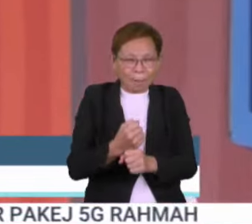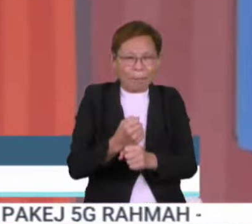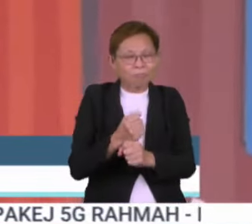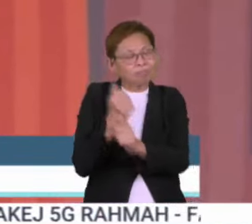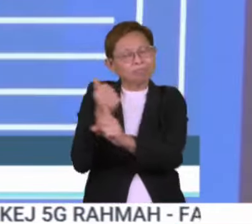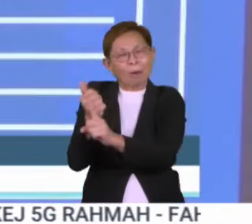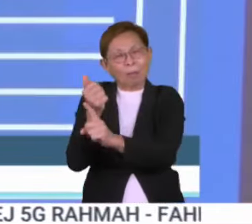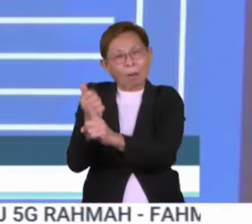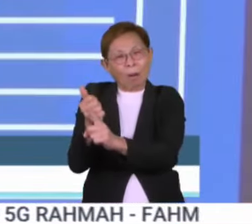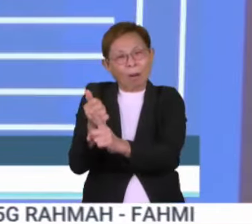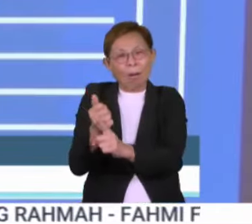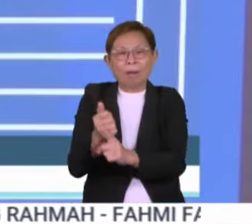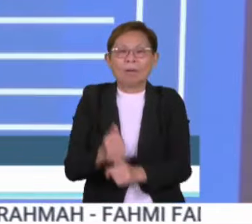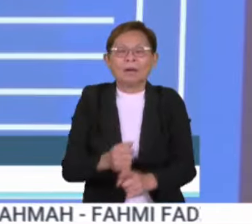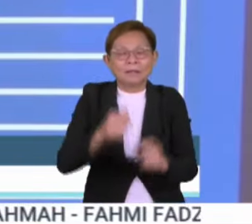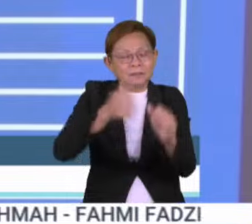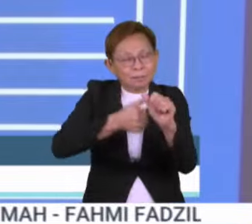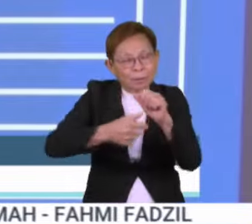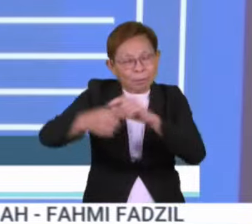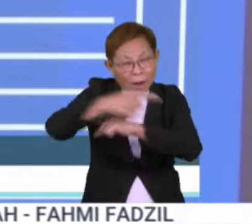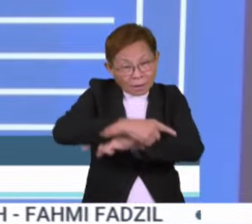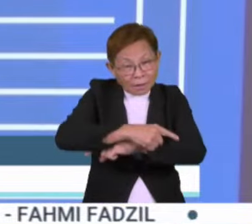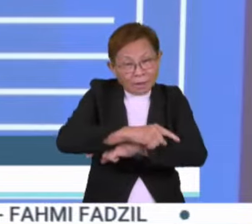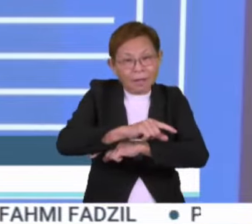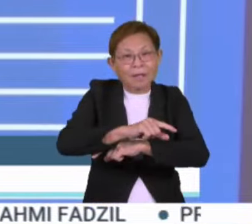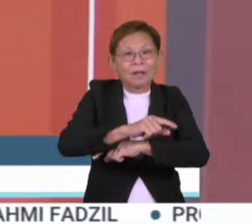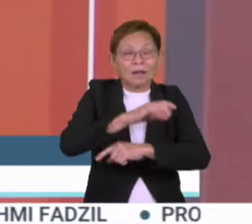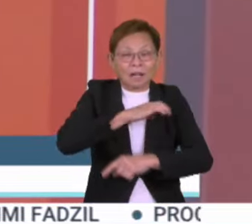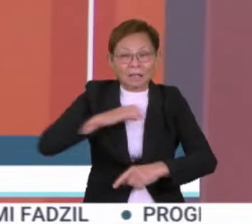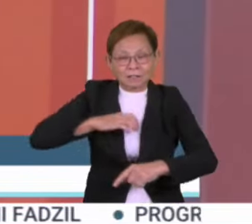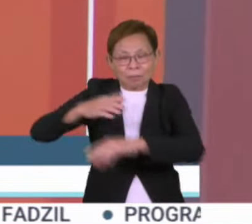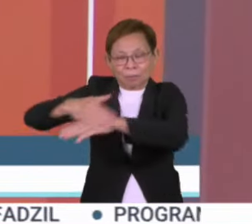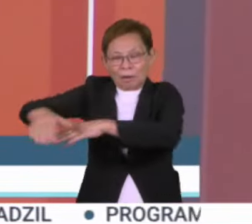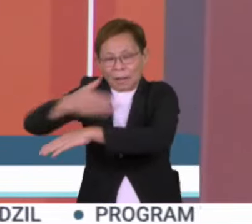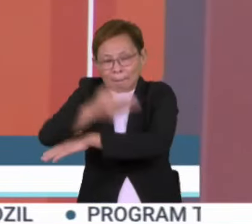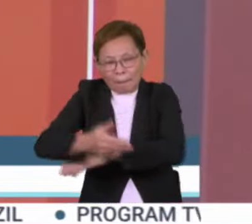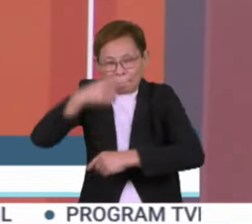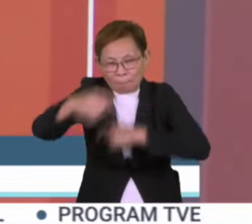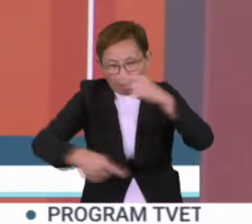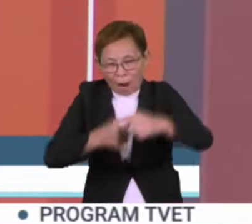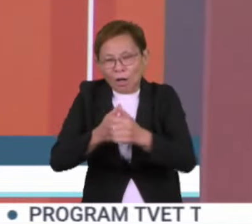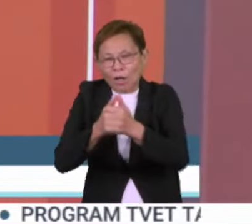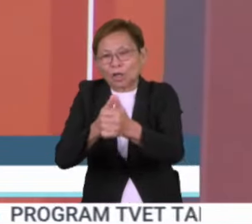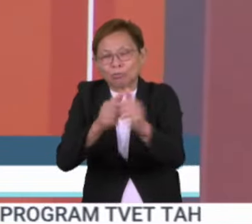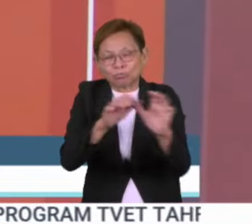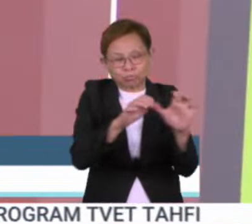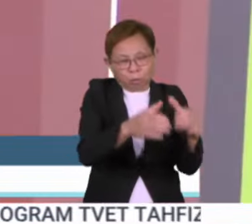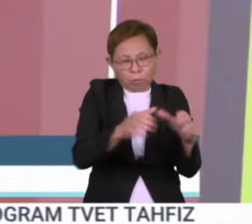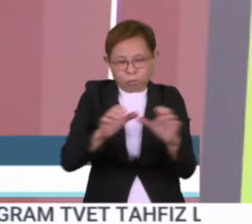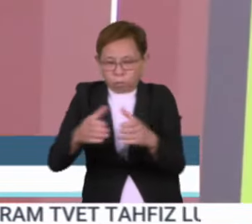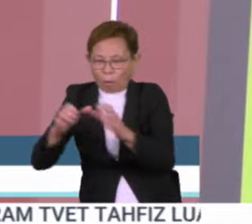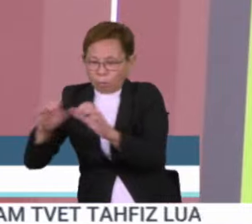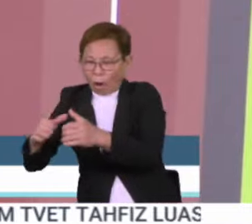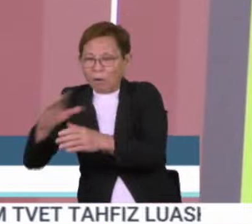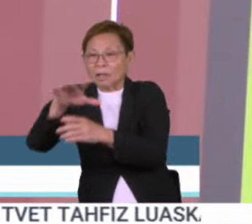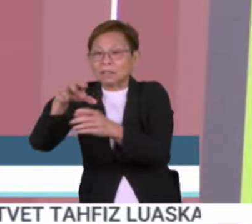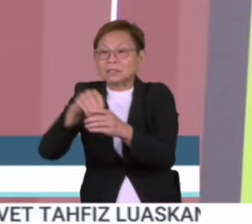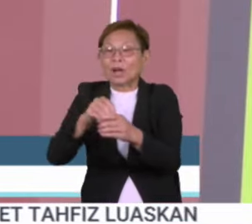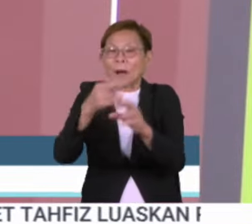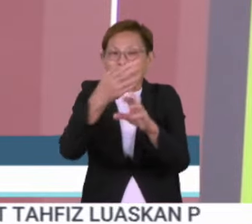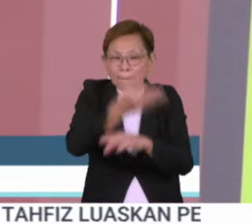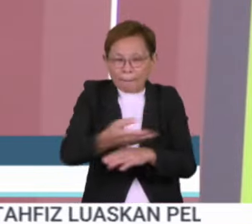secara automatik. Beroperasi setiap hari, pengguna boleh menghantar barangan kitar semula mengikut kategori yang disediakan termasuklah